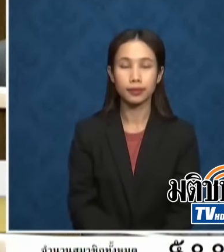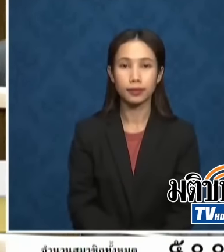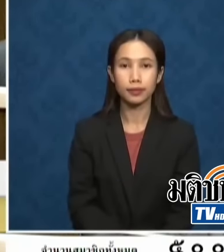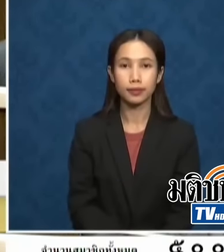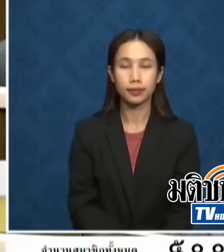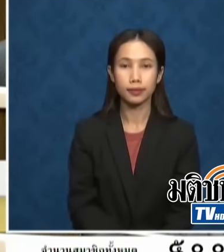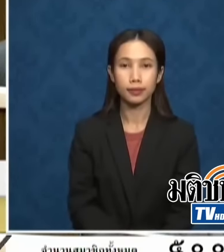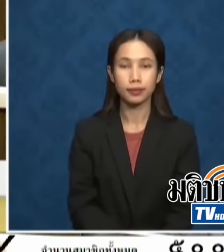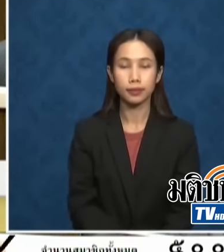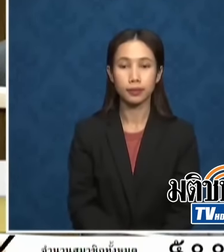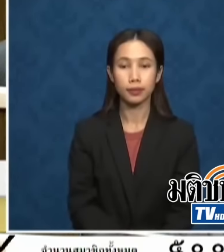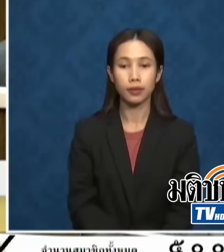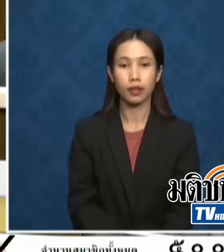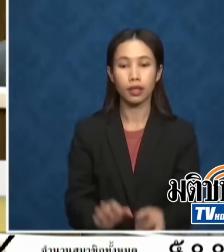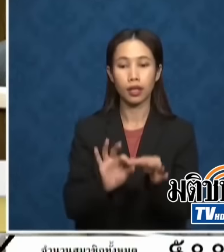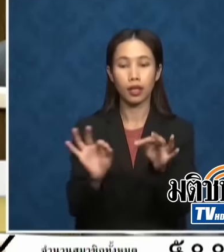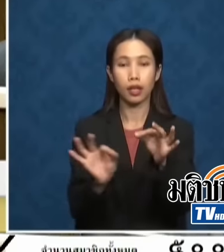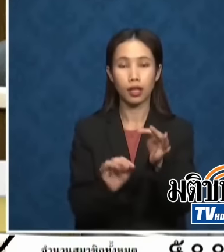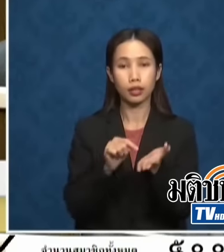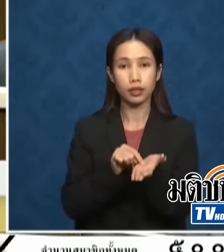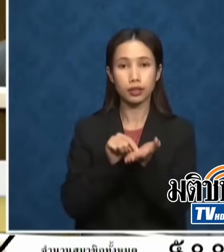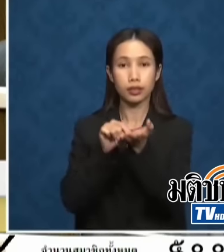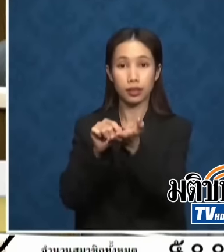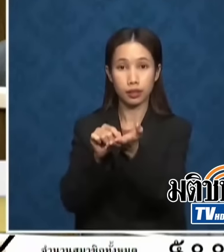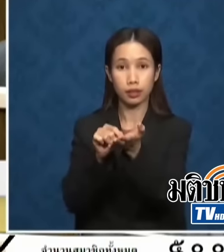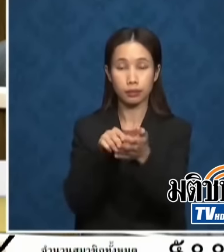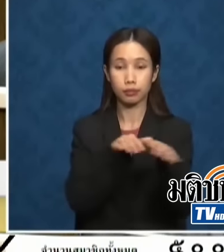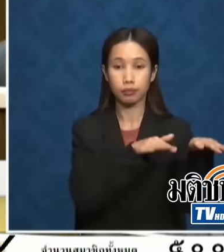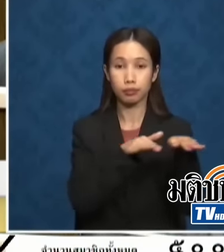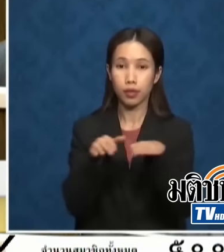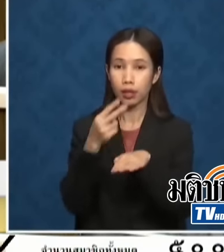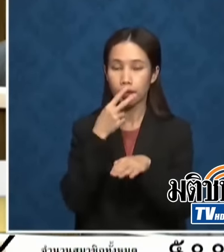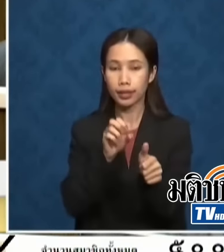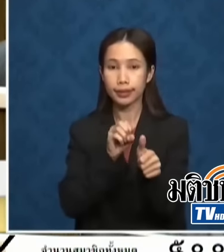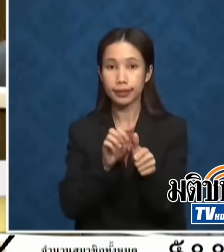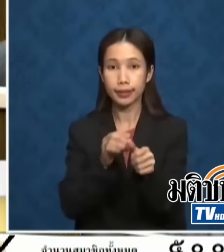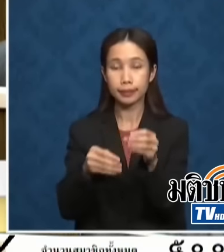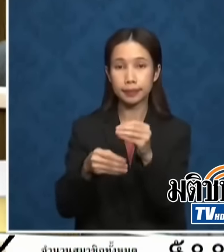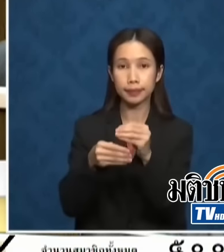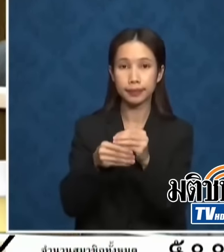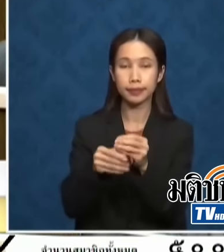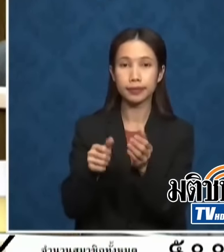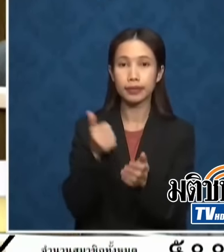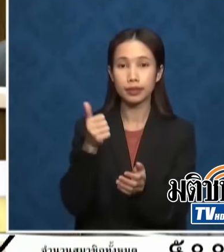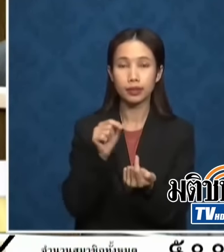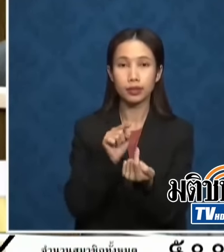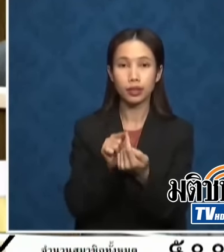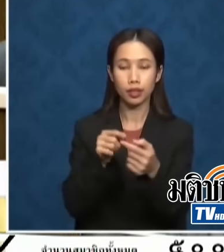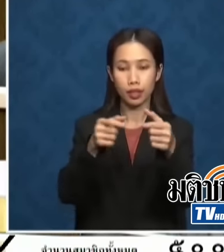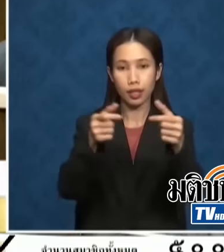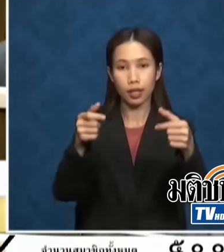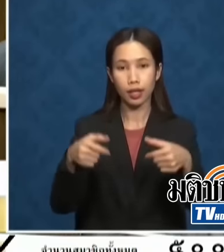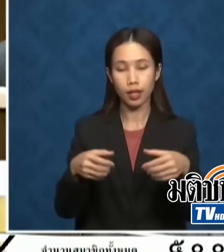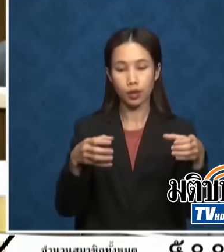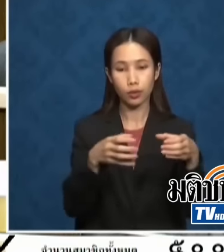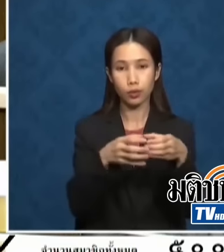ร่างของคณะรัฐมนตรีที่เสนอเข้ามาพร้อมกับข้อสังเกตหรือความเห็นที่มีต่อร่างของพรรค